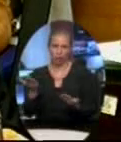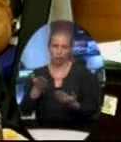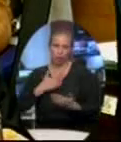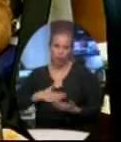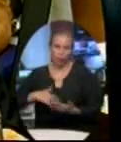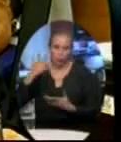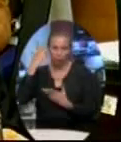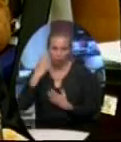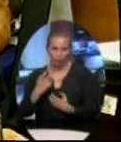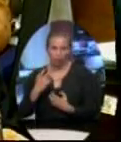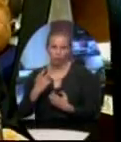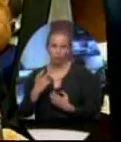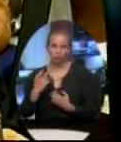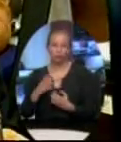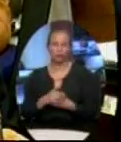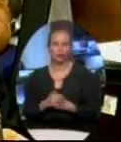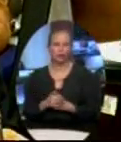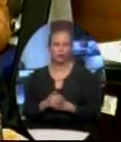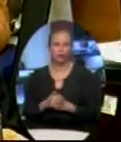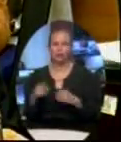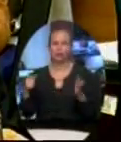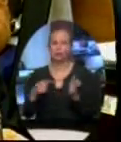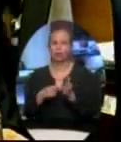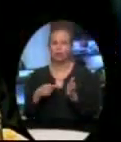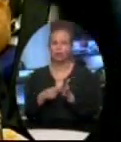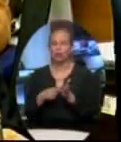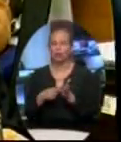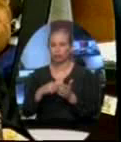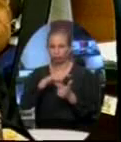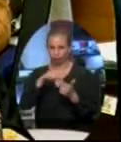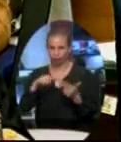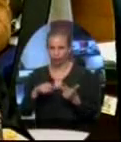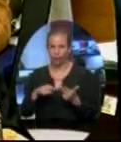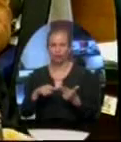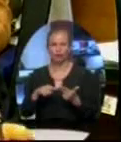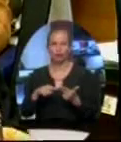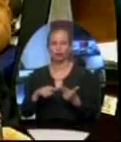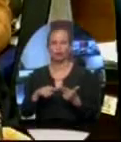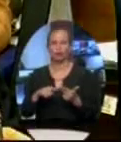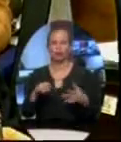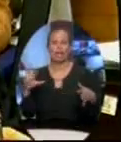שותף לאמירה הזו. זה נובע, אבל צריך להבין בכמה דברים. אחד הוא משיטת הצמדה מאוד